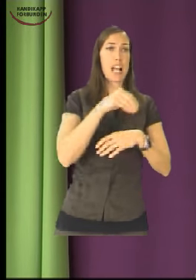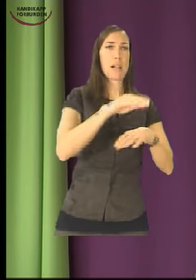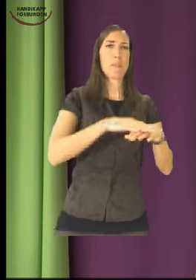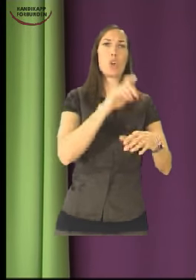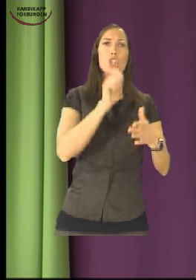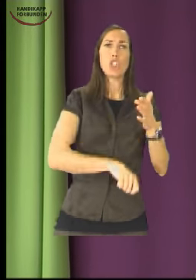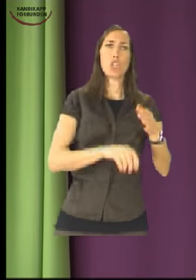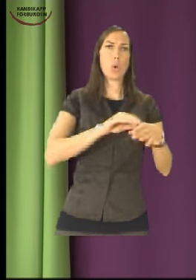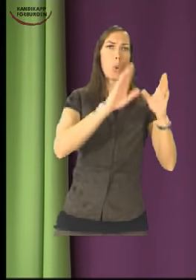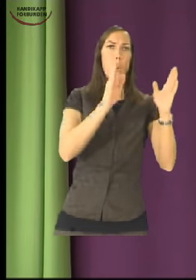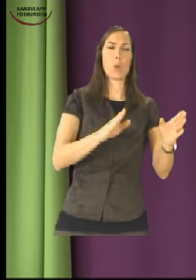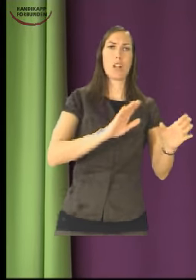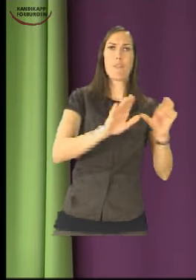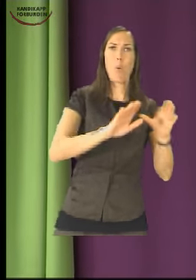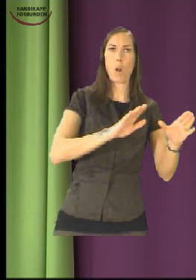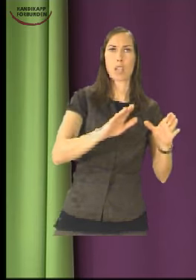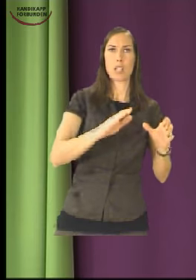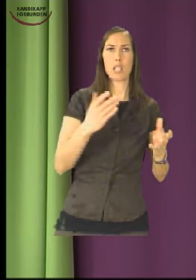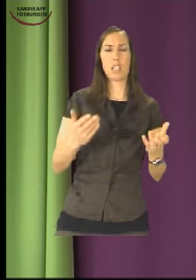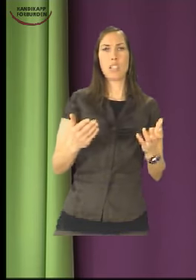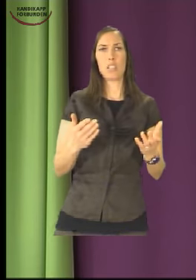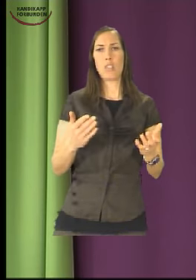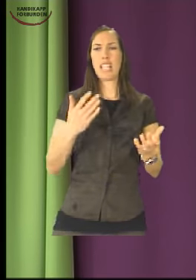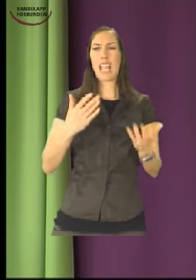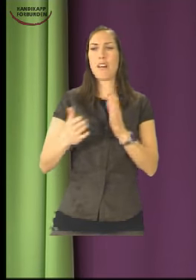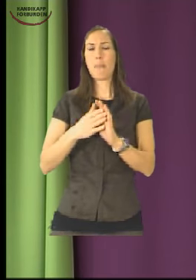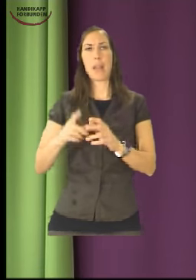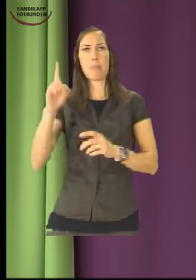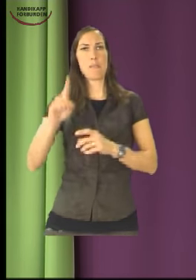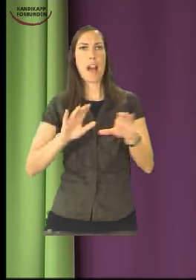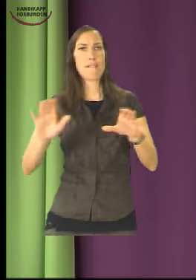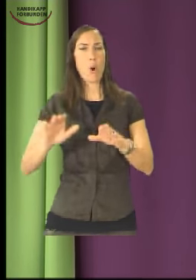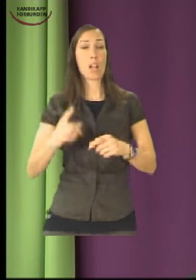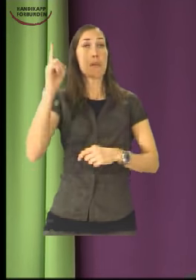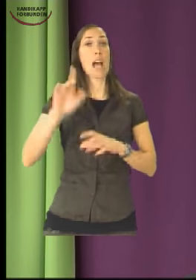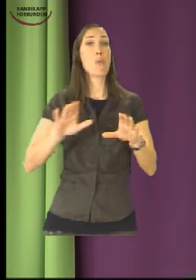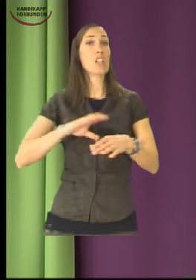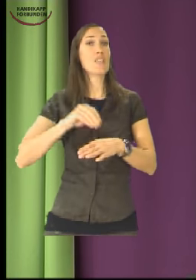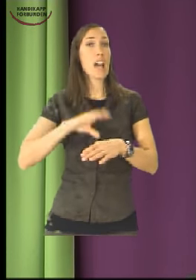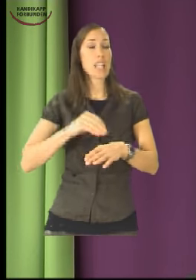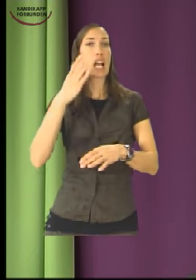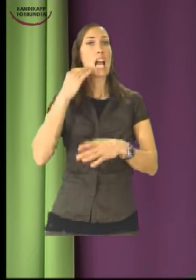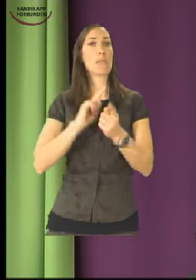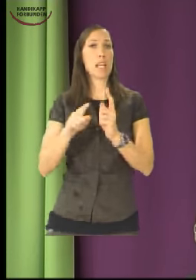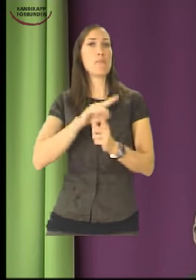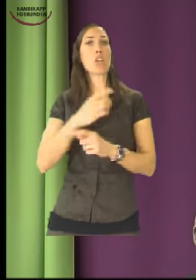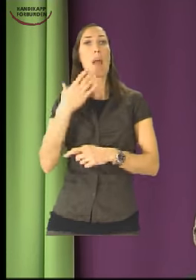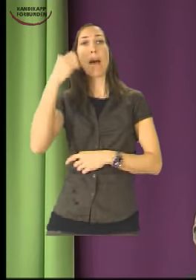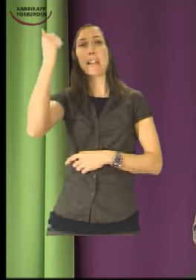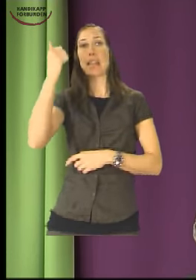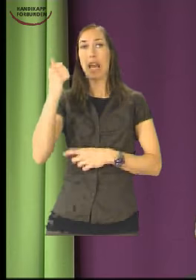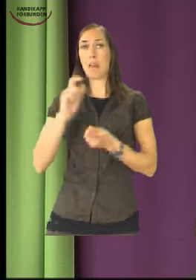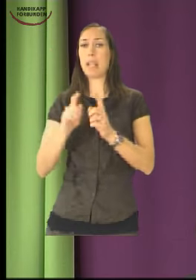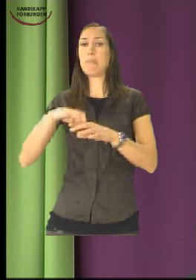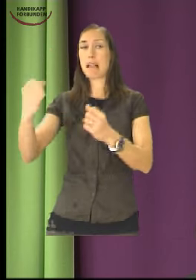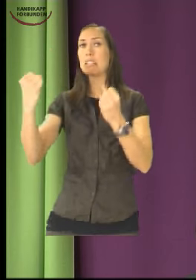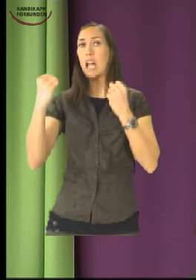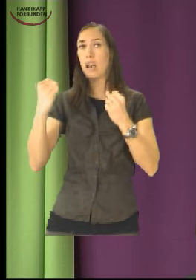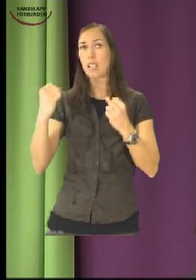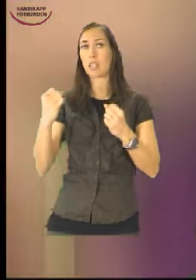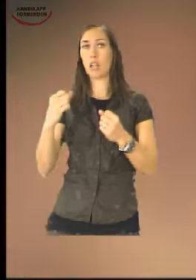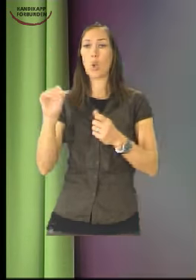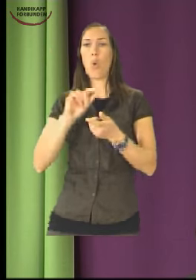lite rimligare öppen primärvård. Så primärvården i Sverige skulle kunna stärkas en hel del i sig. Det skulle